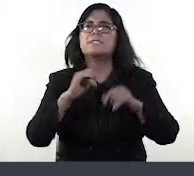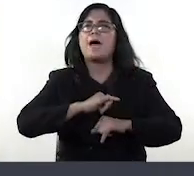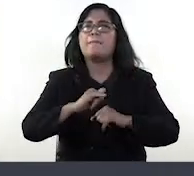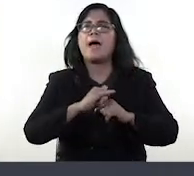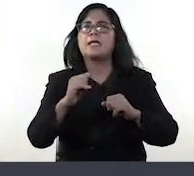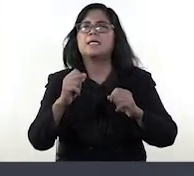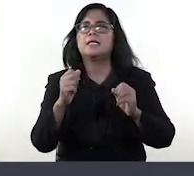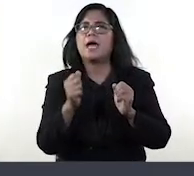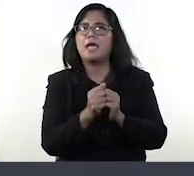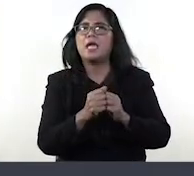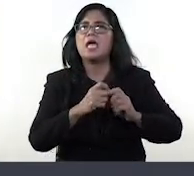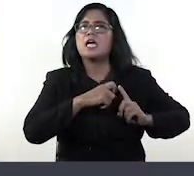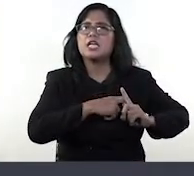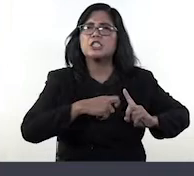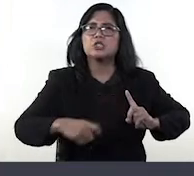koreksi